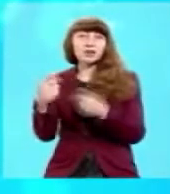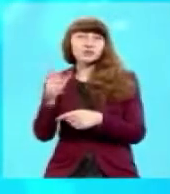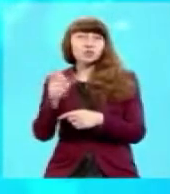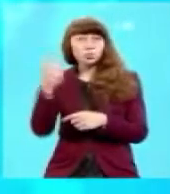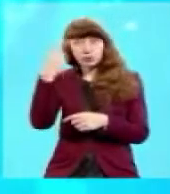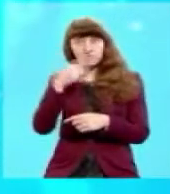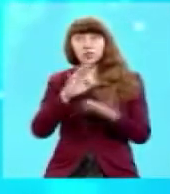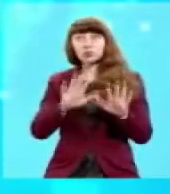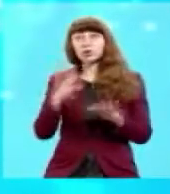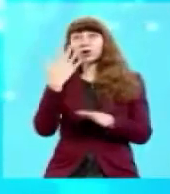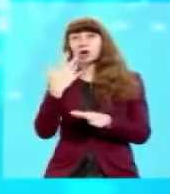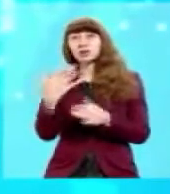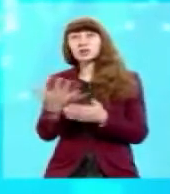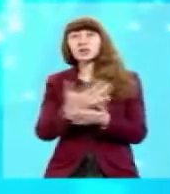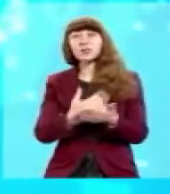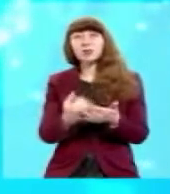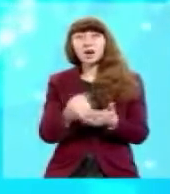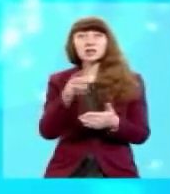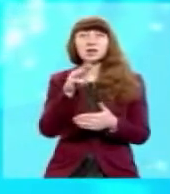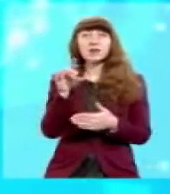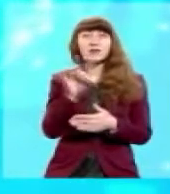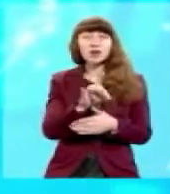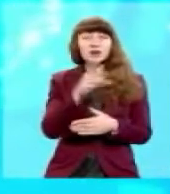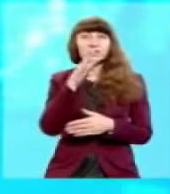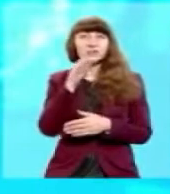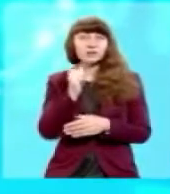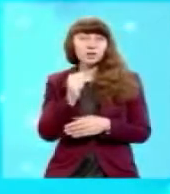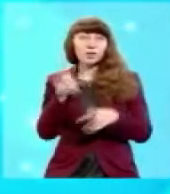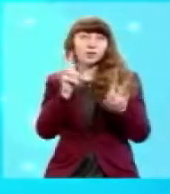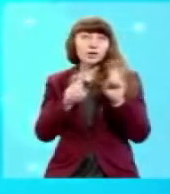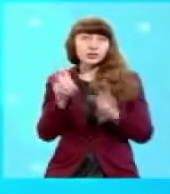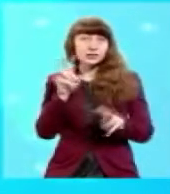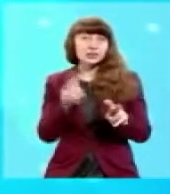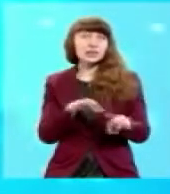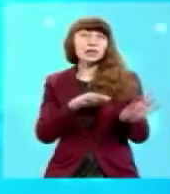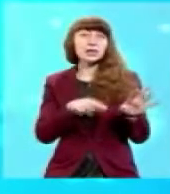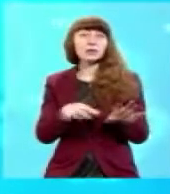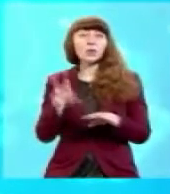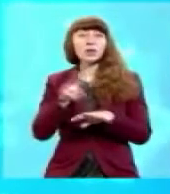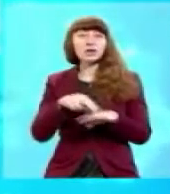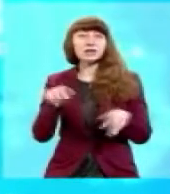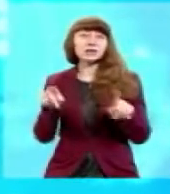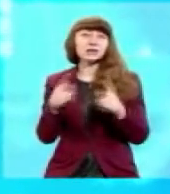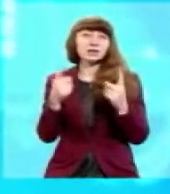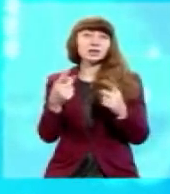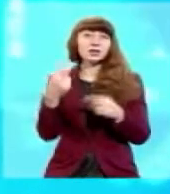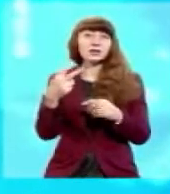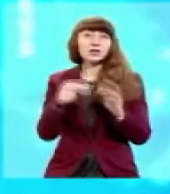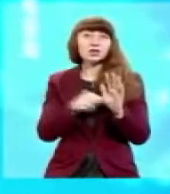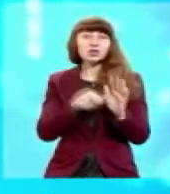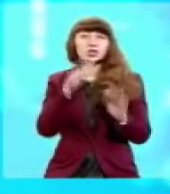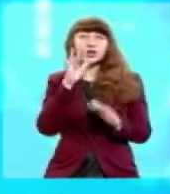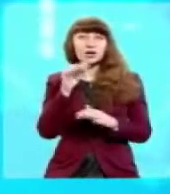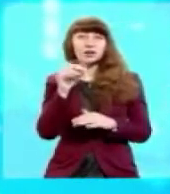бойынша сотқа дейінгі тергеу басталды. Жедел тергеу әрекеттерінің жүргізу барысында полицейлер облыс орталығының 26 жастағы